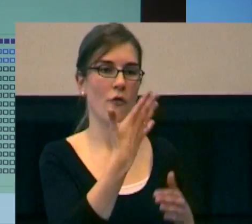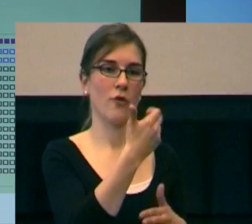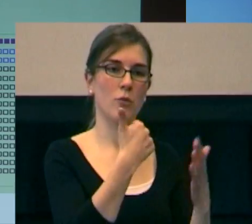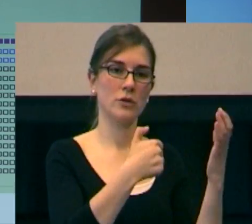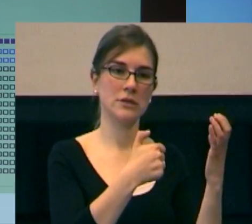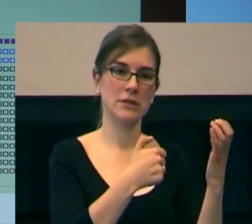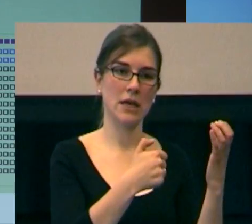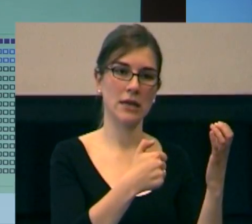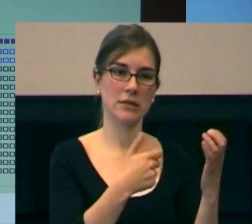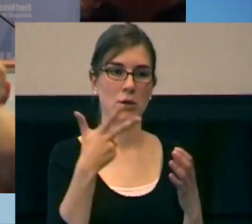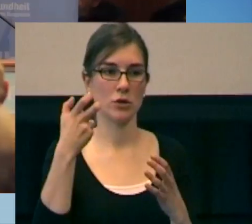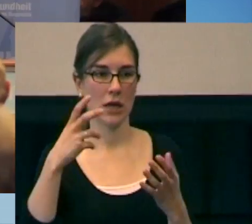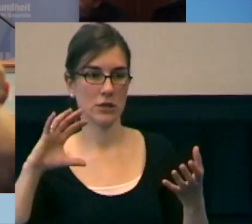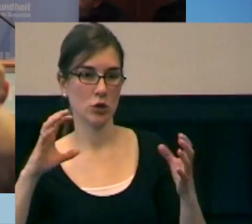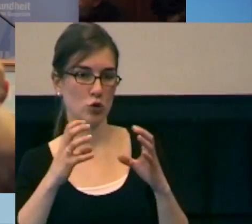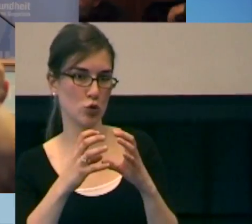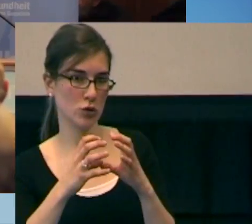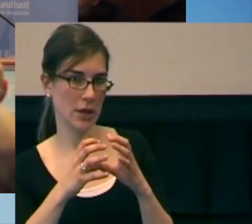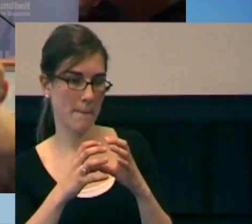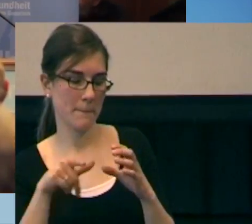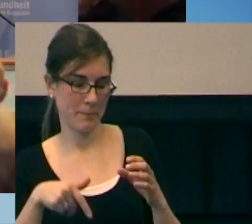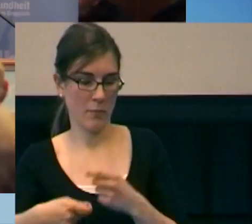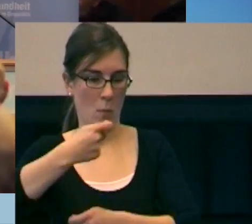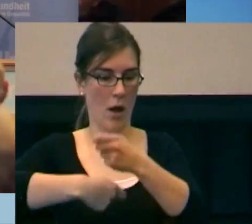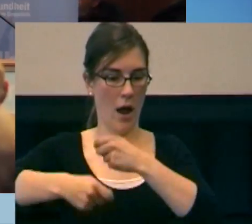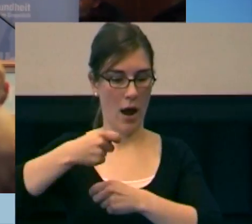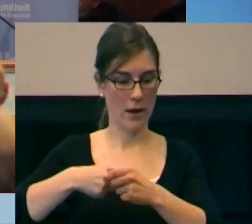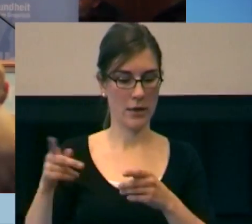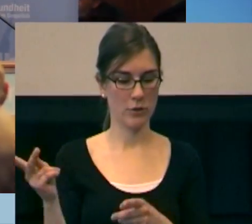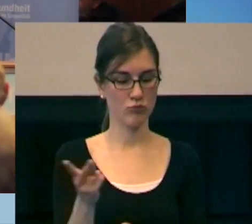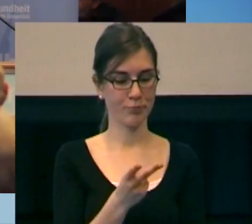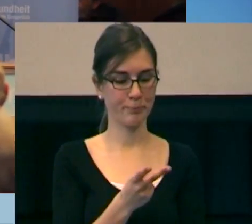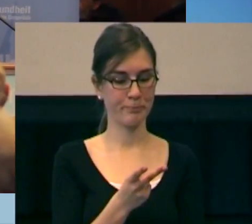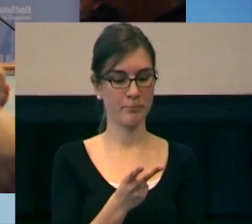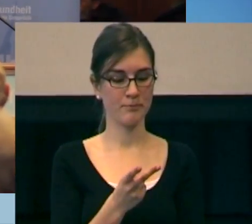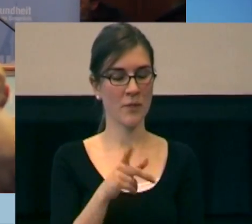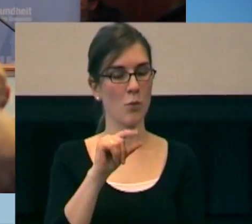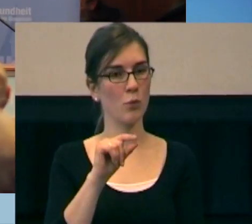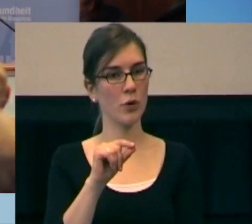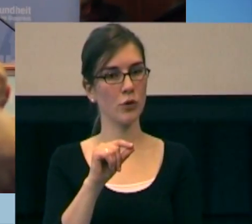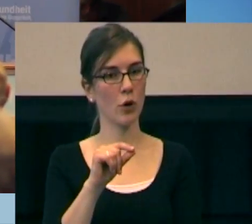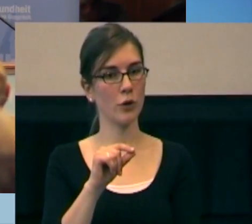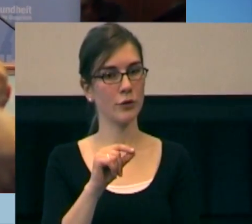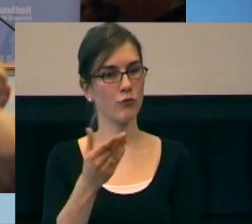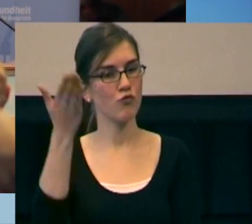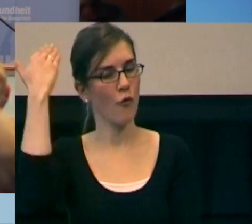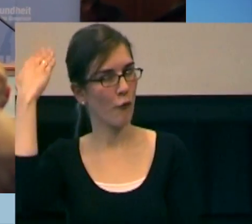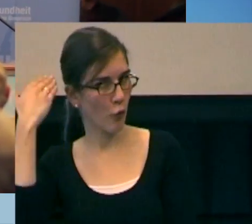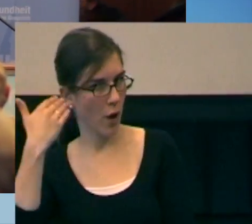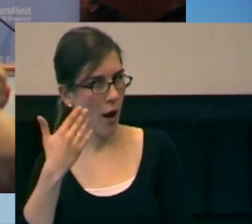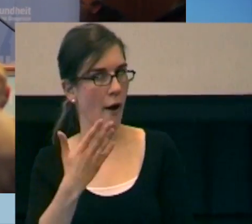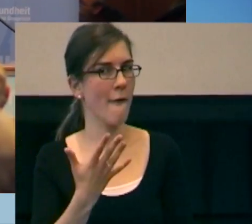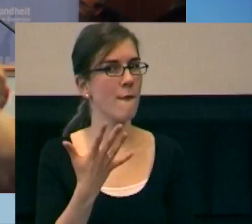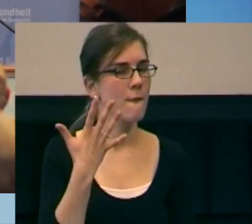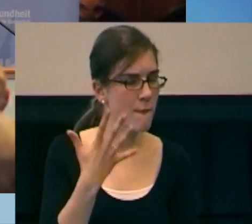30 zusammen werden behandelt in dieser Studie. Das bedeutet, dass von den ursprünglich 5